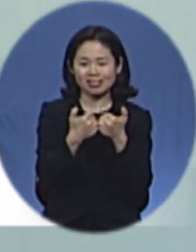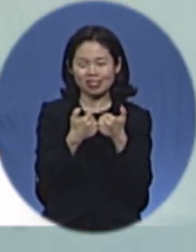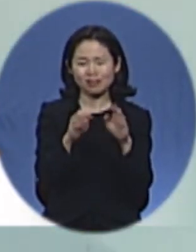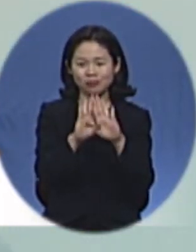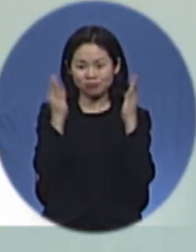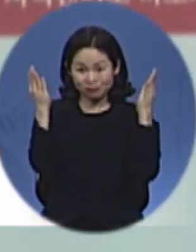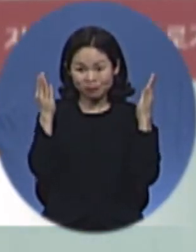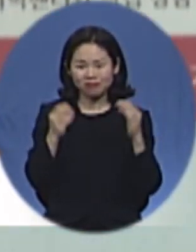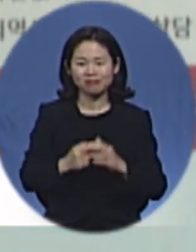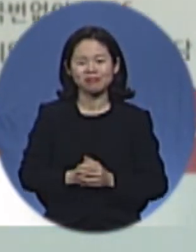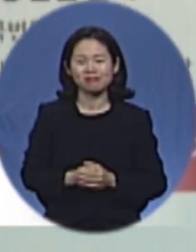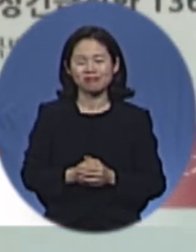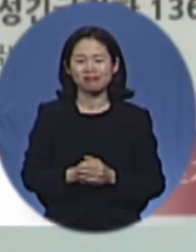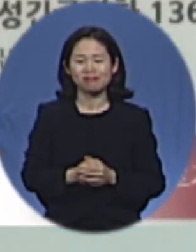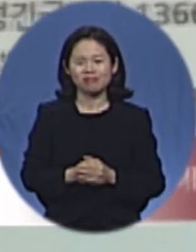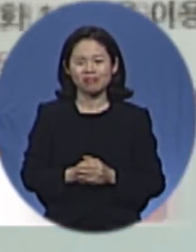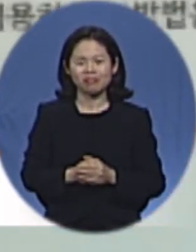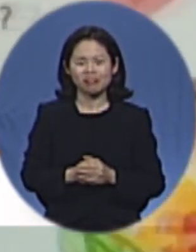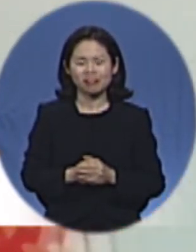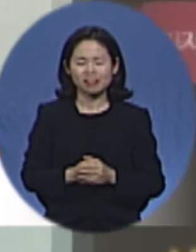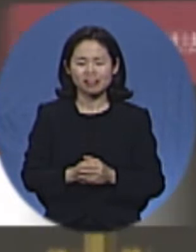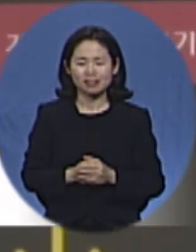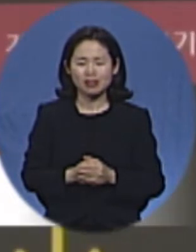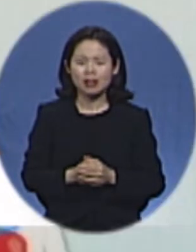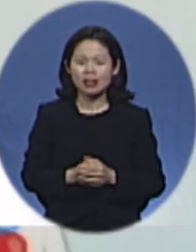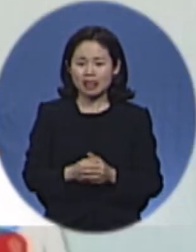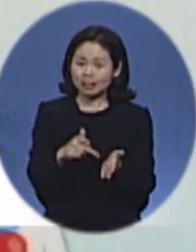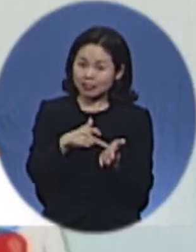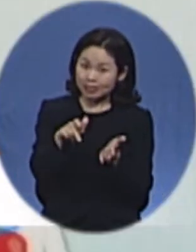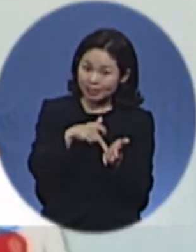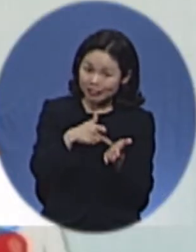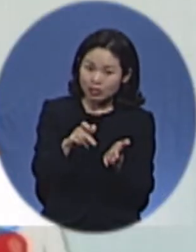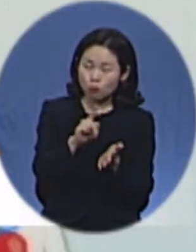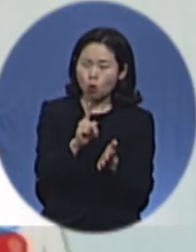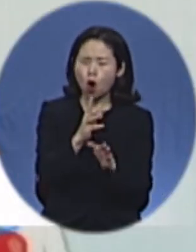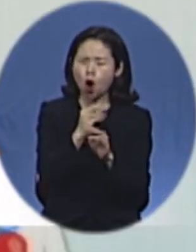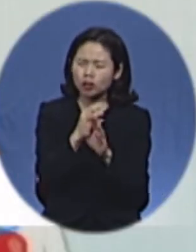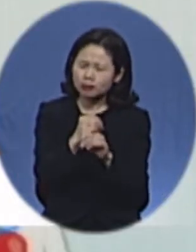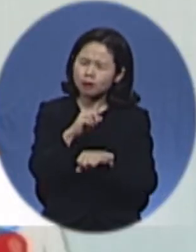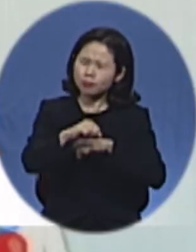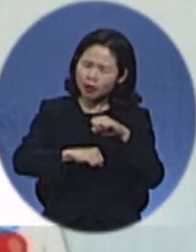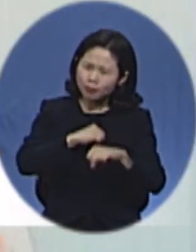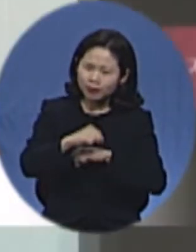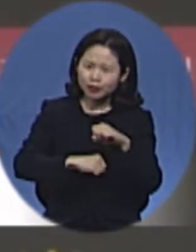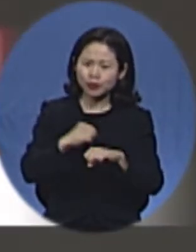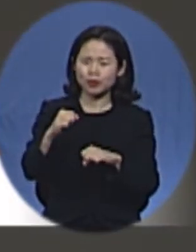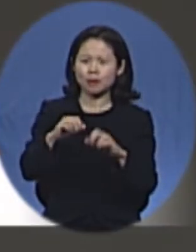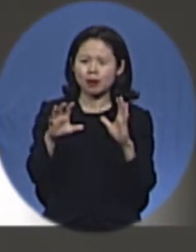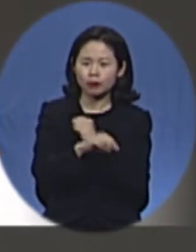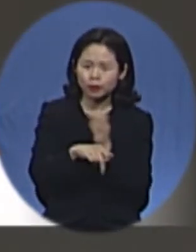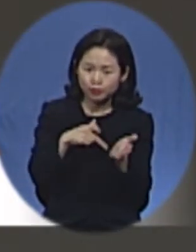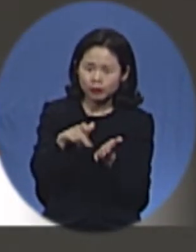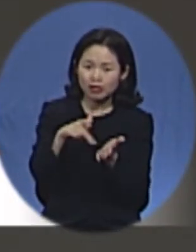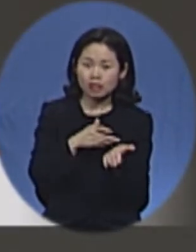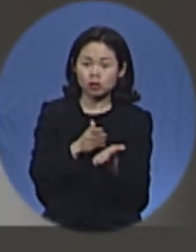접근성을 크게 높인 것이 특징입니다. 주요 기능인 채팅 상담은 언제 어디서나 실시간으로